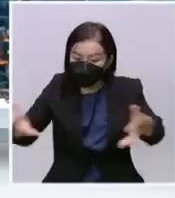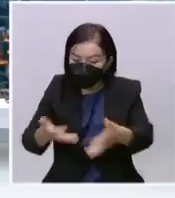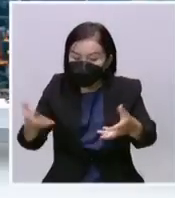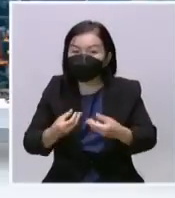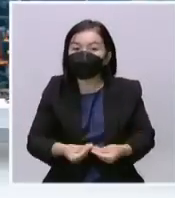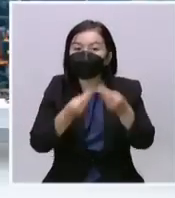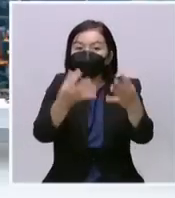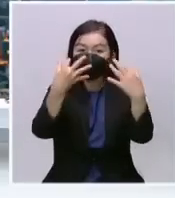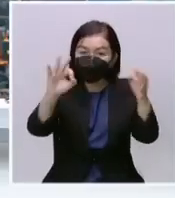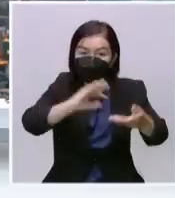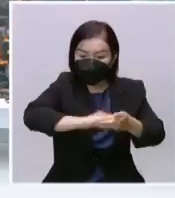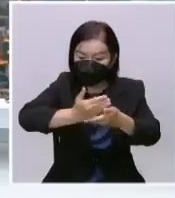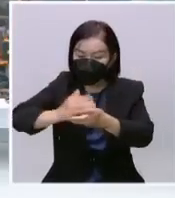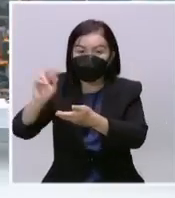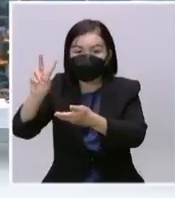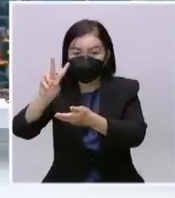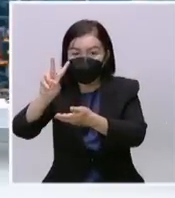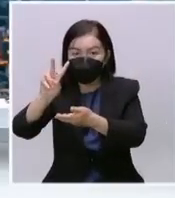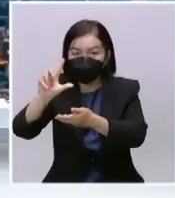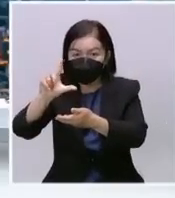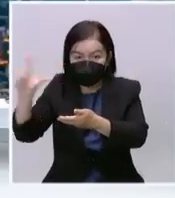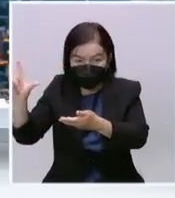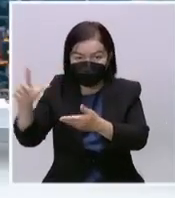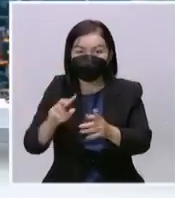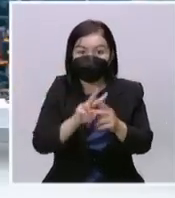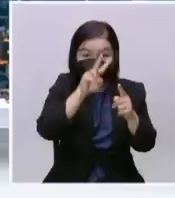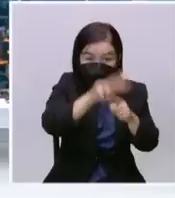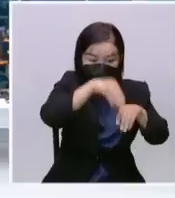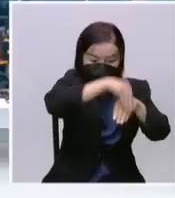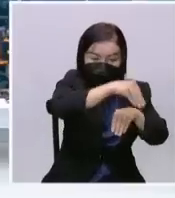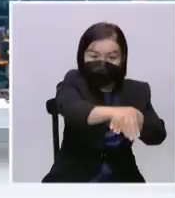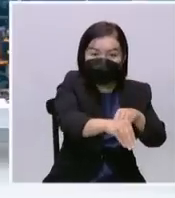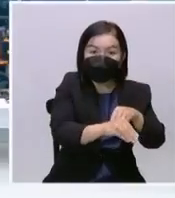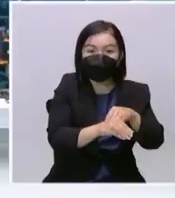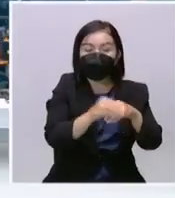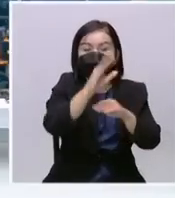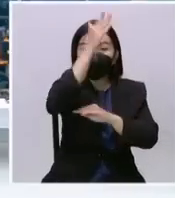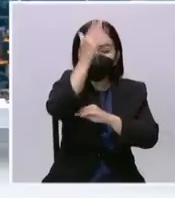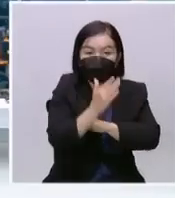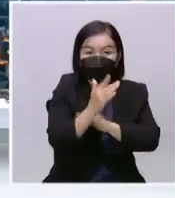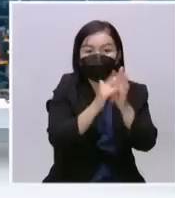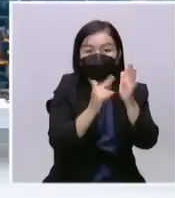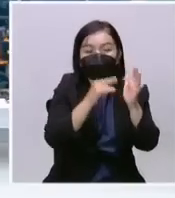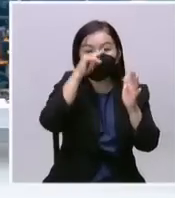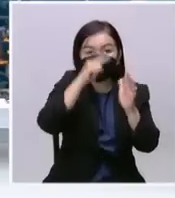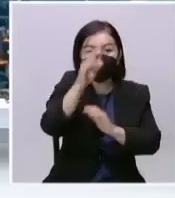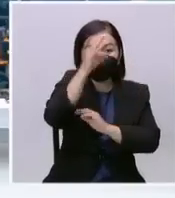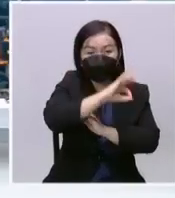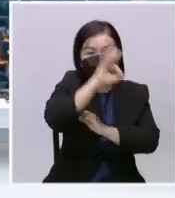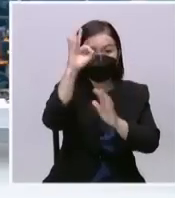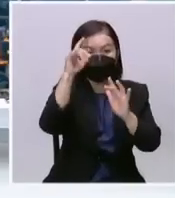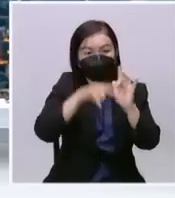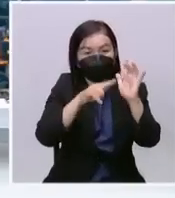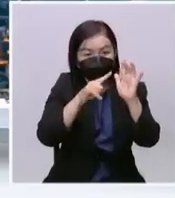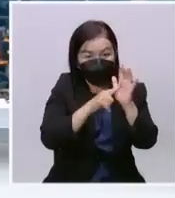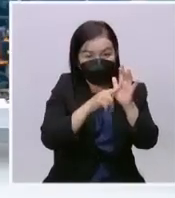าร2ล้านกล่องโครงการที่2นะครับจะเป็นการปลูกฟ้าทลายโจร นะครับแล้วก็ผลิตออกมาเป็นยานะครับแจกให้กับประชาชน30